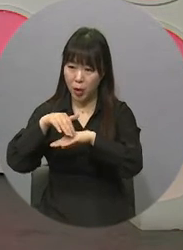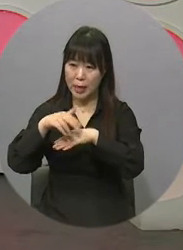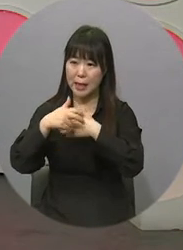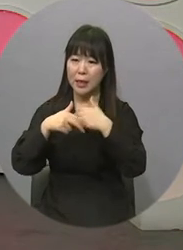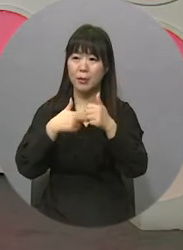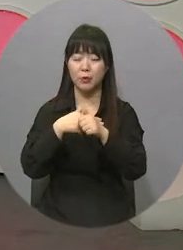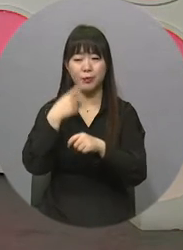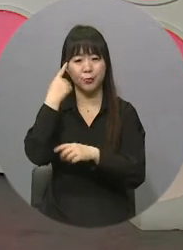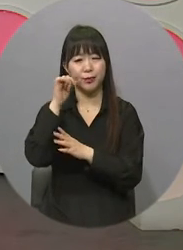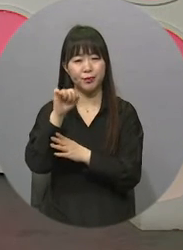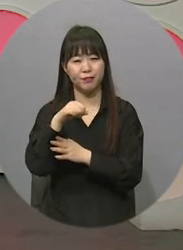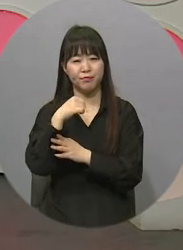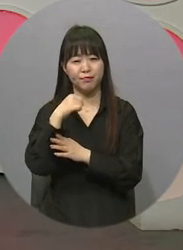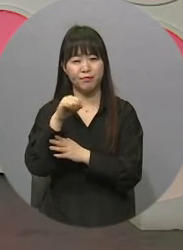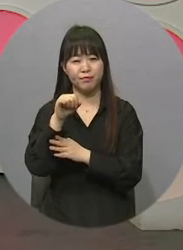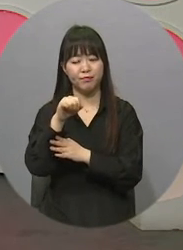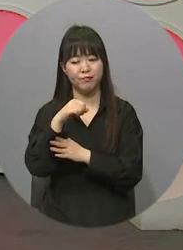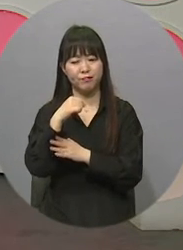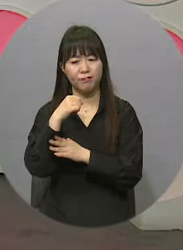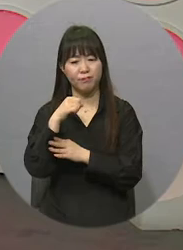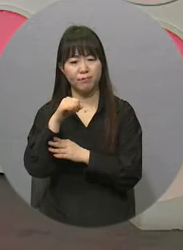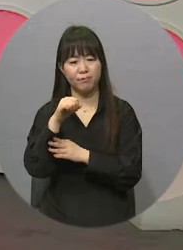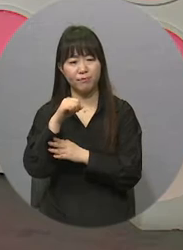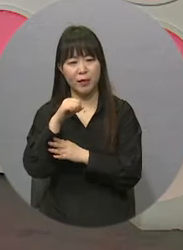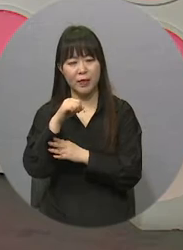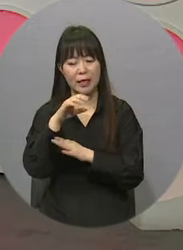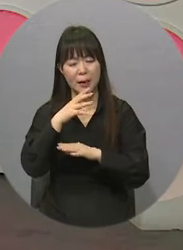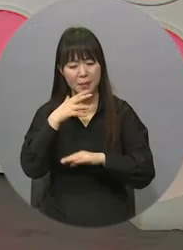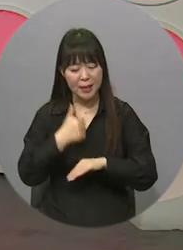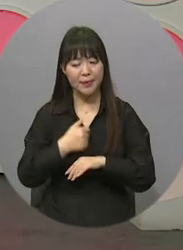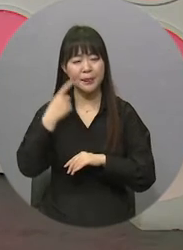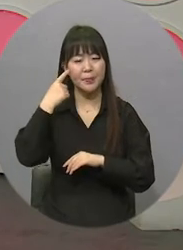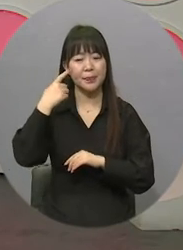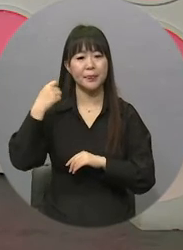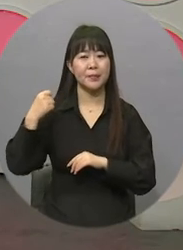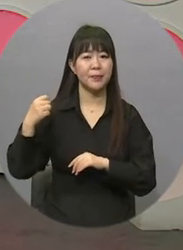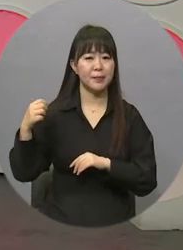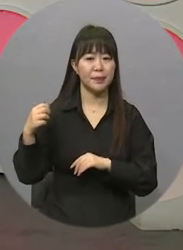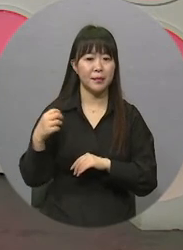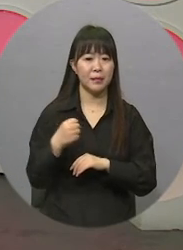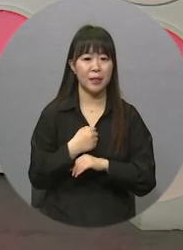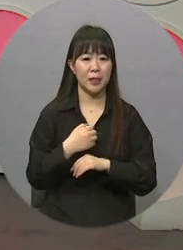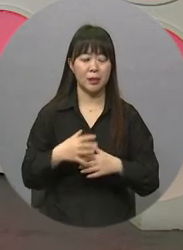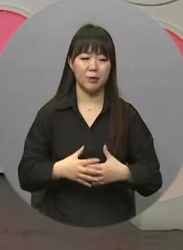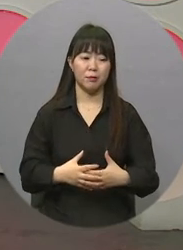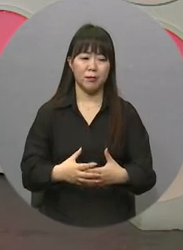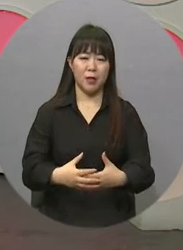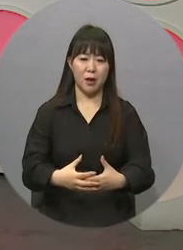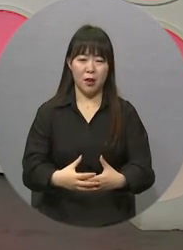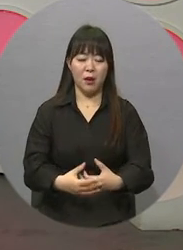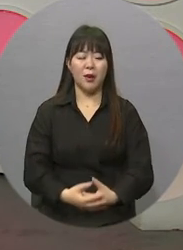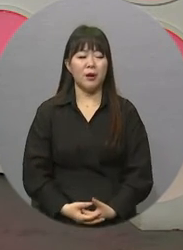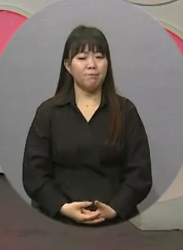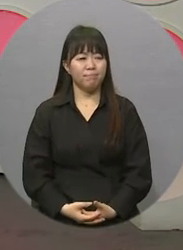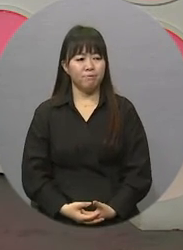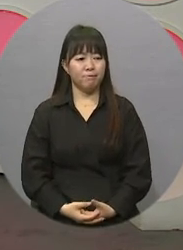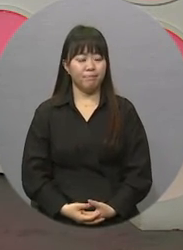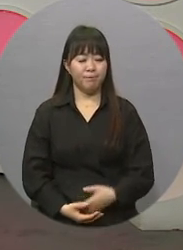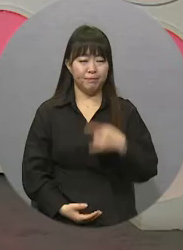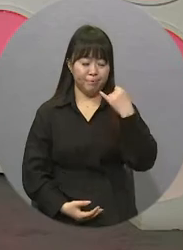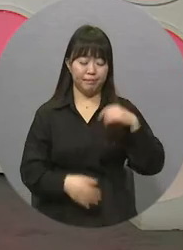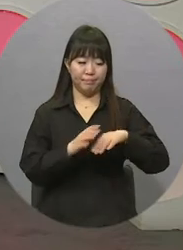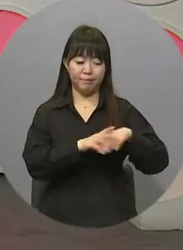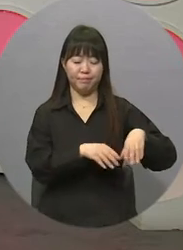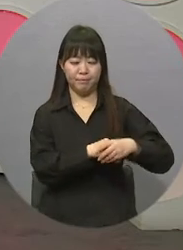고개를 갸웃거릴 뿐이었고 마지막이라는 생각으로 만삭의 배를 안고 엄마